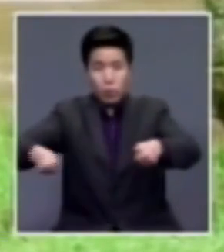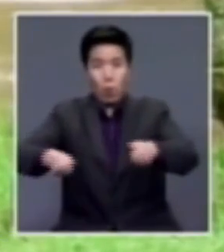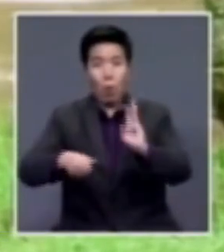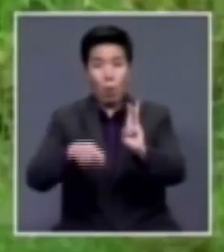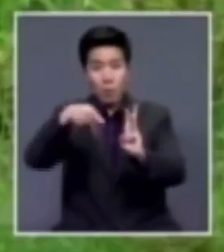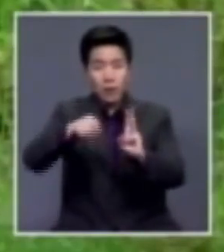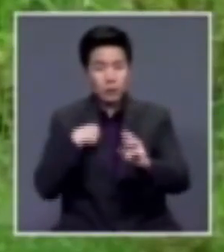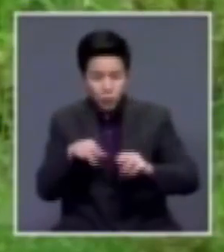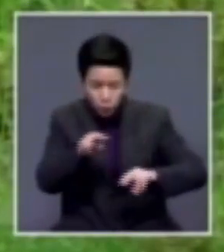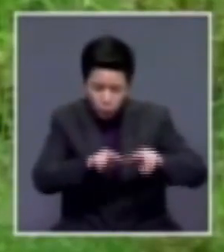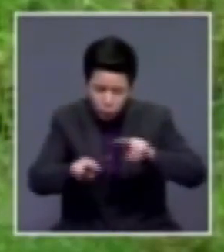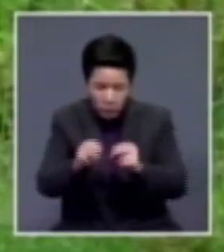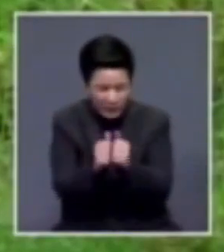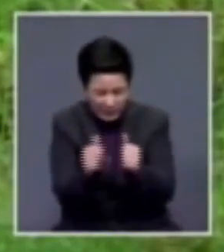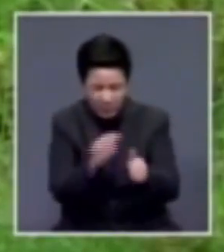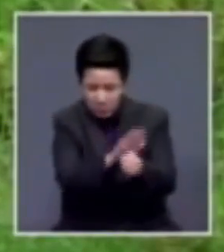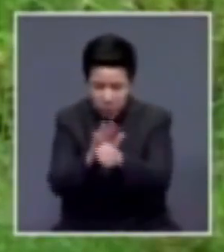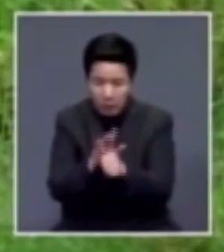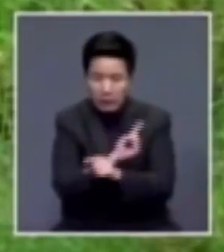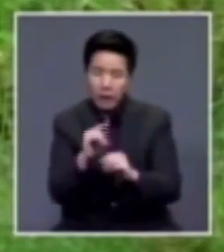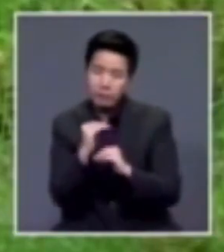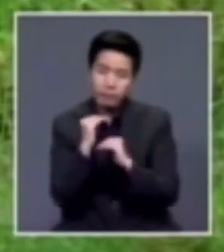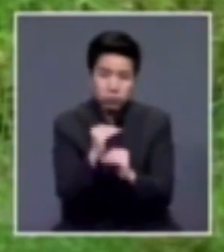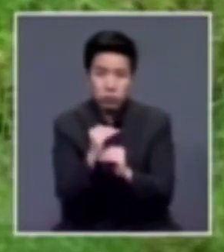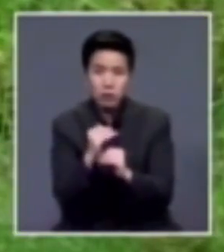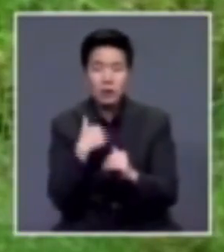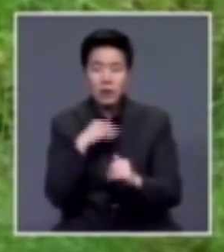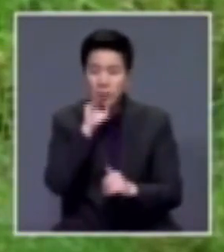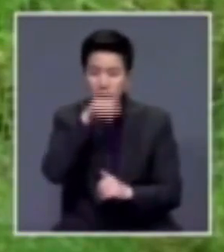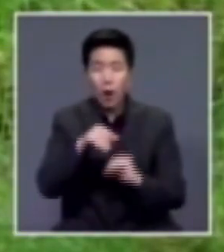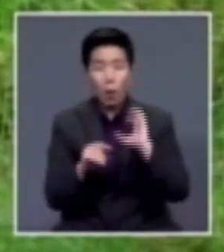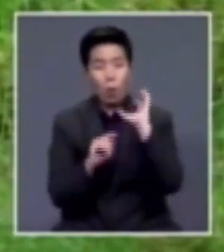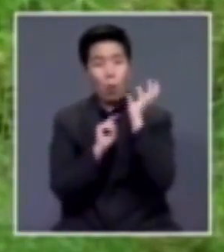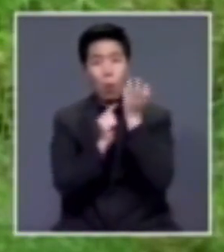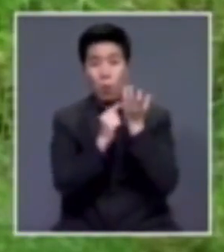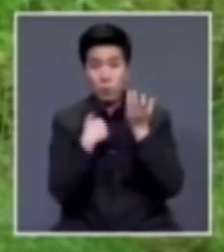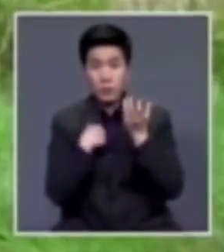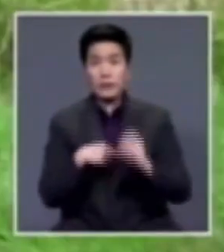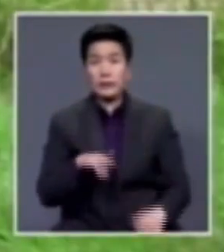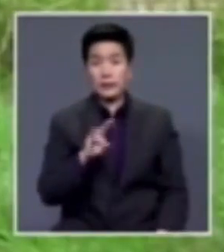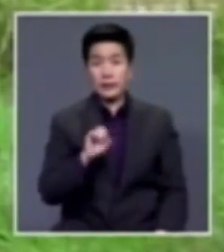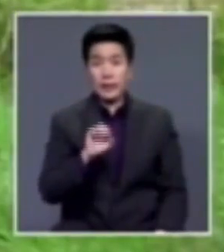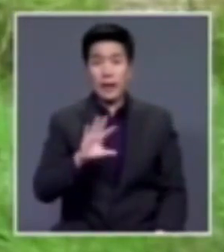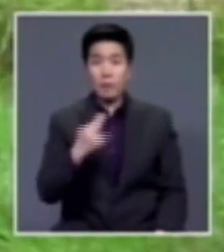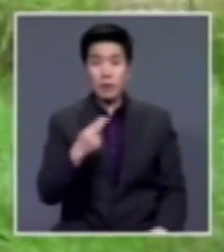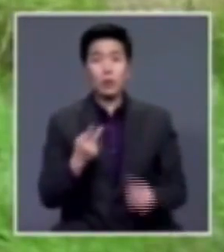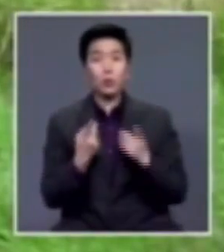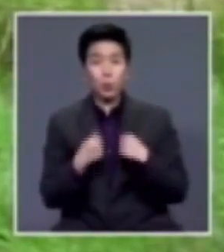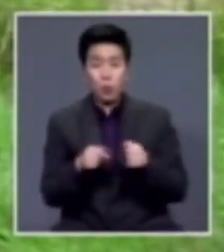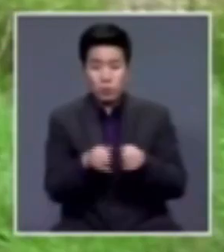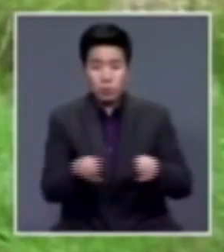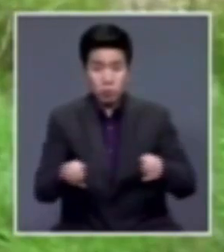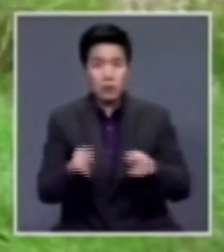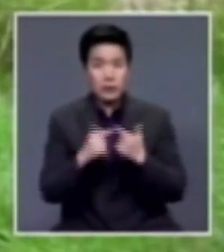ดูแลอย่างไรก็ตามนะมันก็จำนวนจำกัดนะครับจากประชากรช้างทั่วโลก 750,000 ตัวสำหรับประวัติศาสตร์ของชาติ